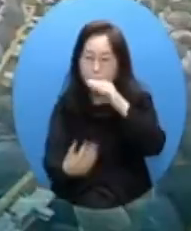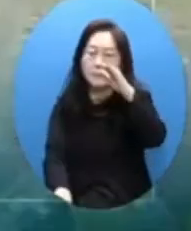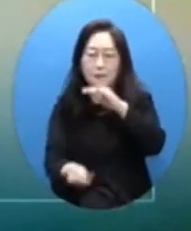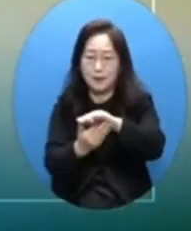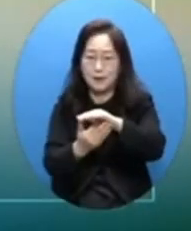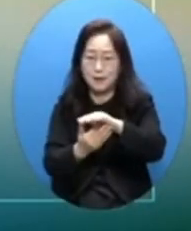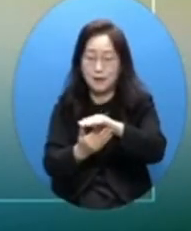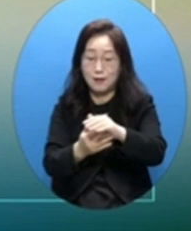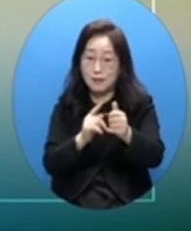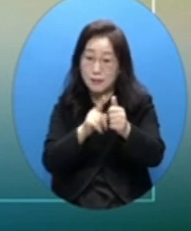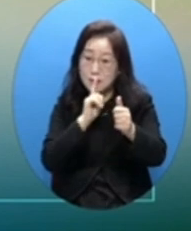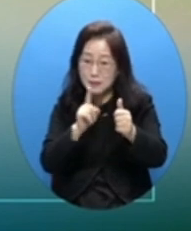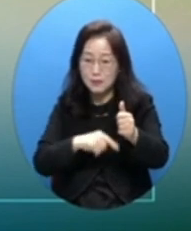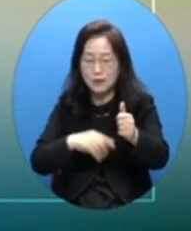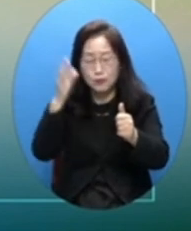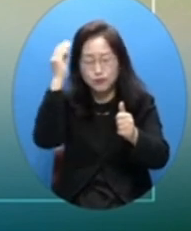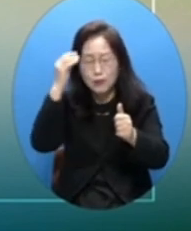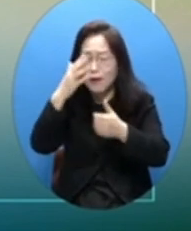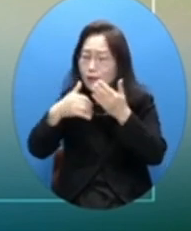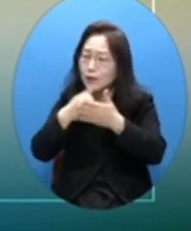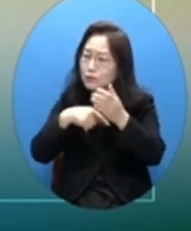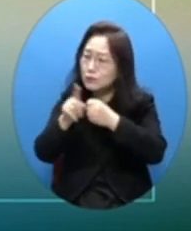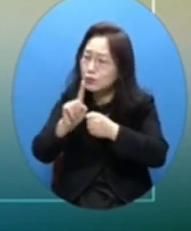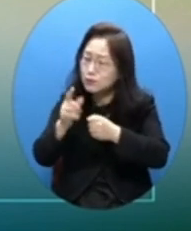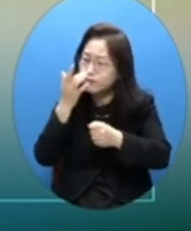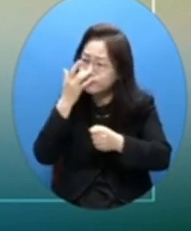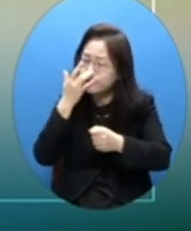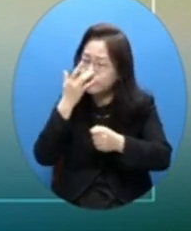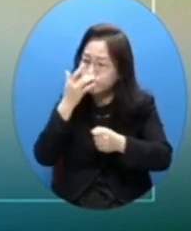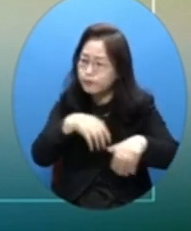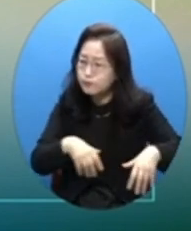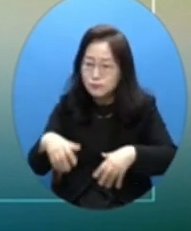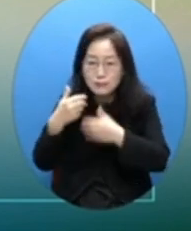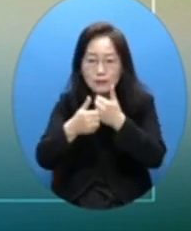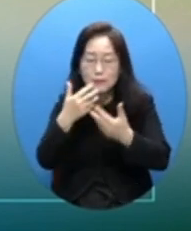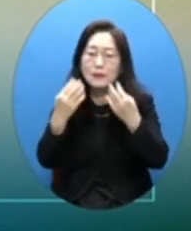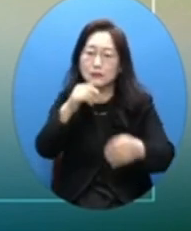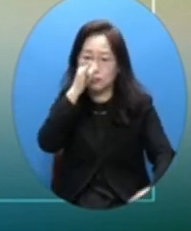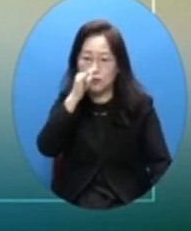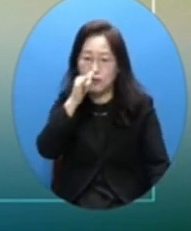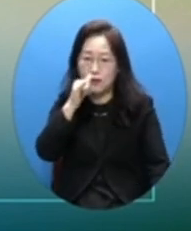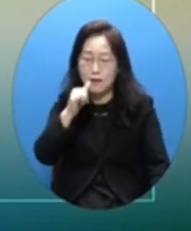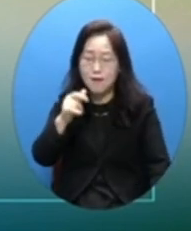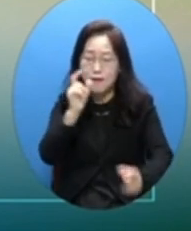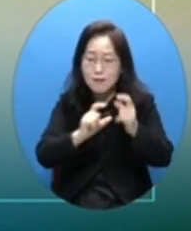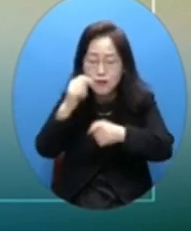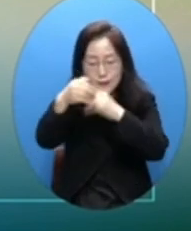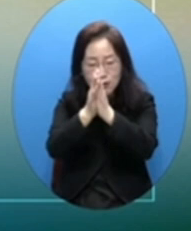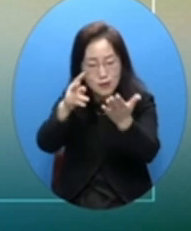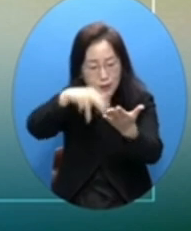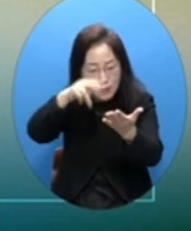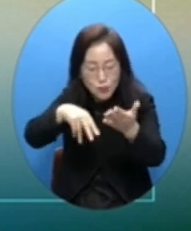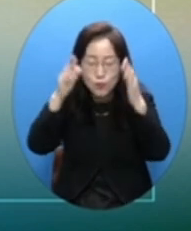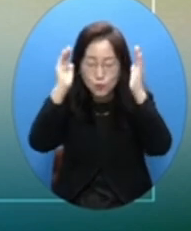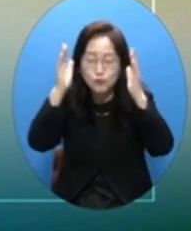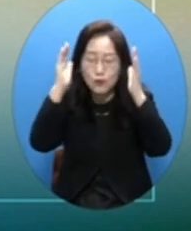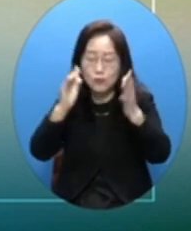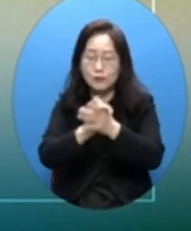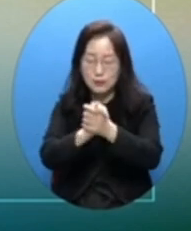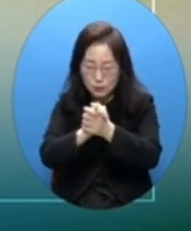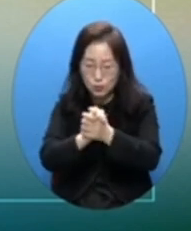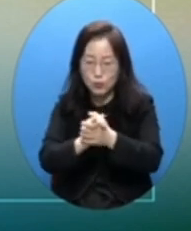우둔한 나는 하나님의 뜻이 무엇인지 잘 몰라 우왕좌왕하거나 갈등할 때가 많다 그래서 더 성경을 읽고 공부하고